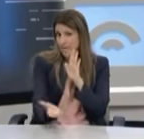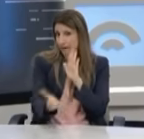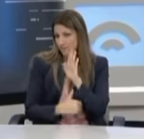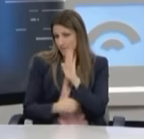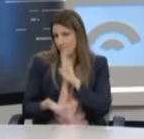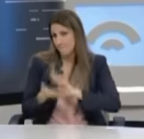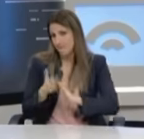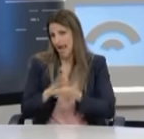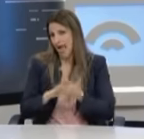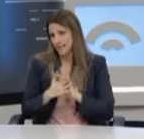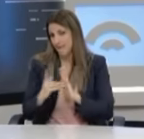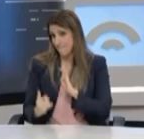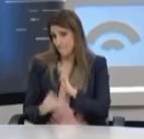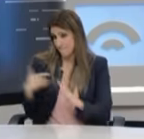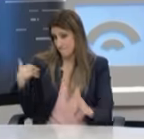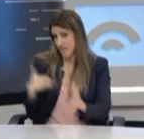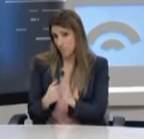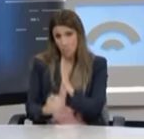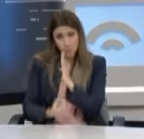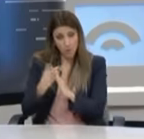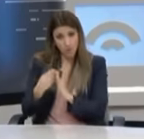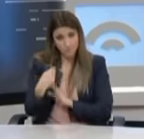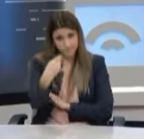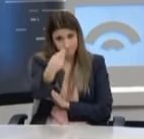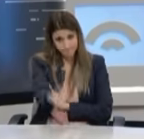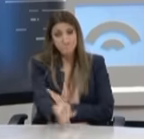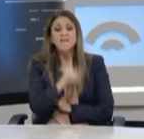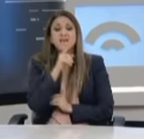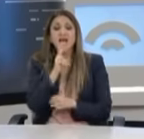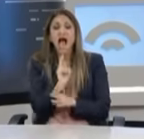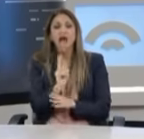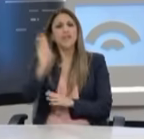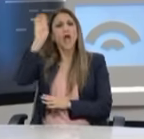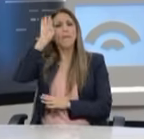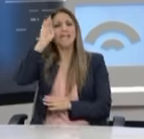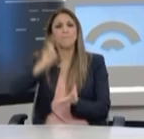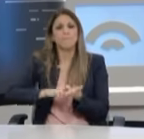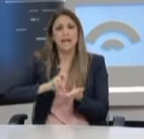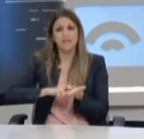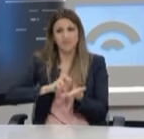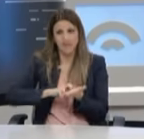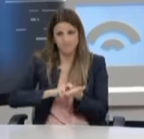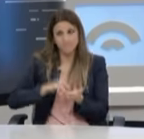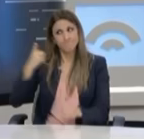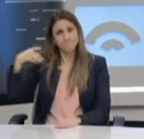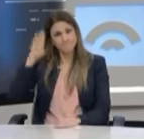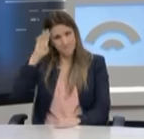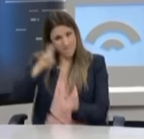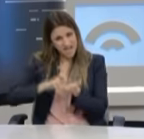στα πρακτικά. Είναι και αυτό έγγραφο της Αμερικάνικης Πρεσβείας, το